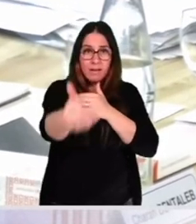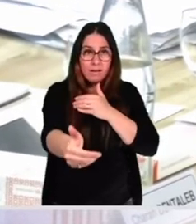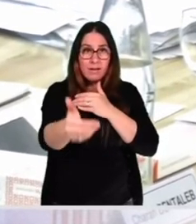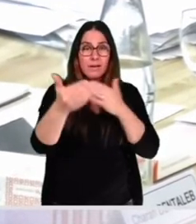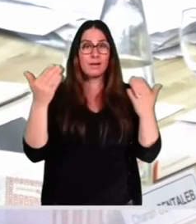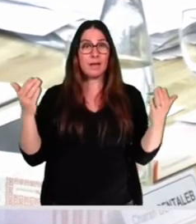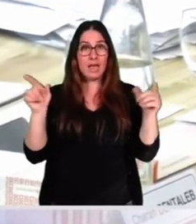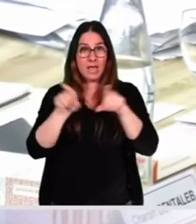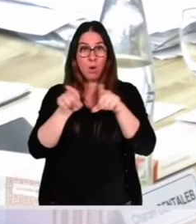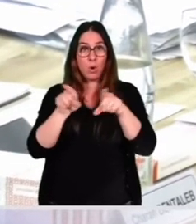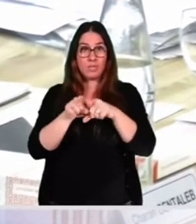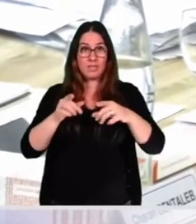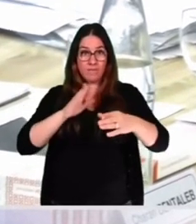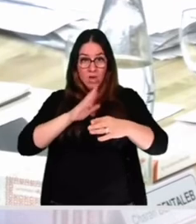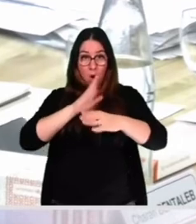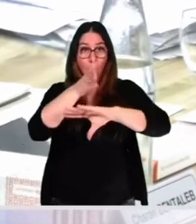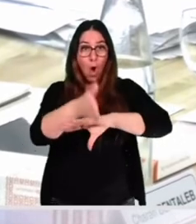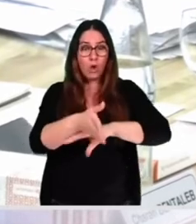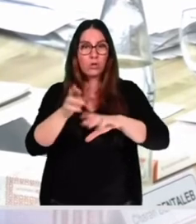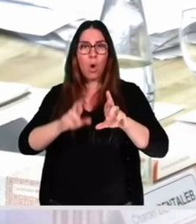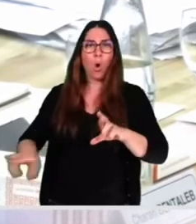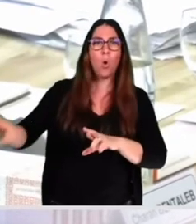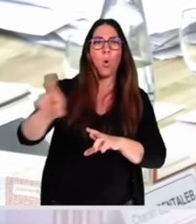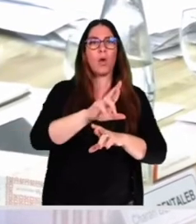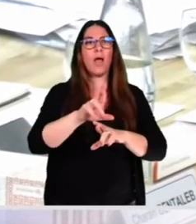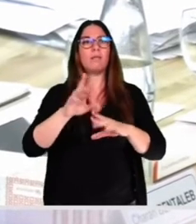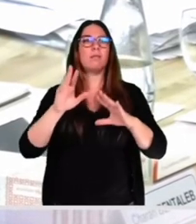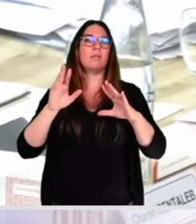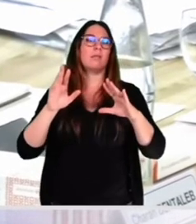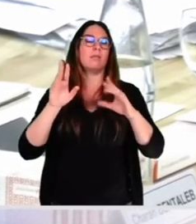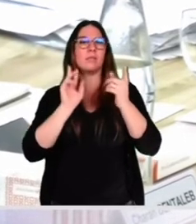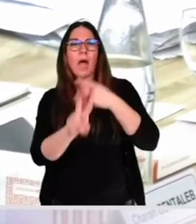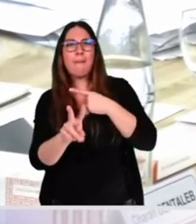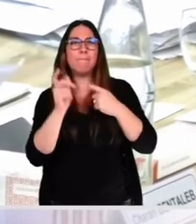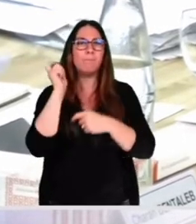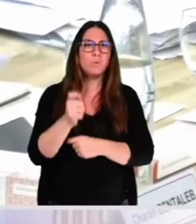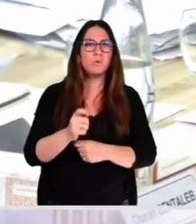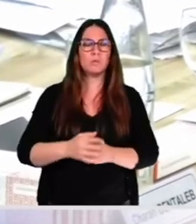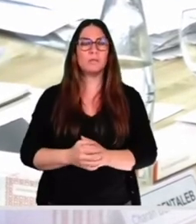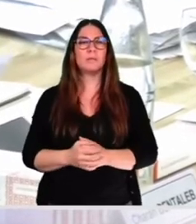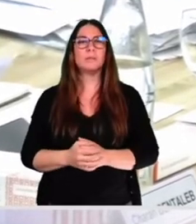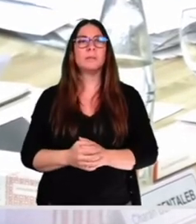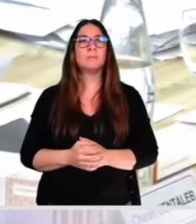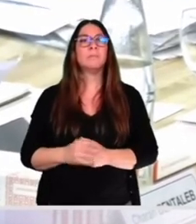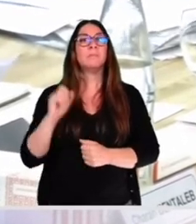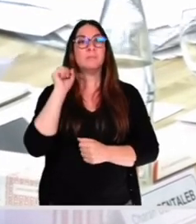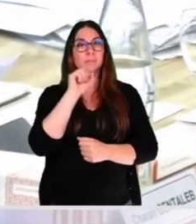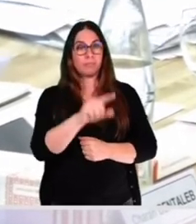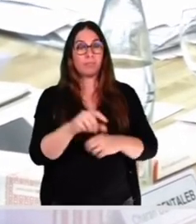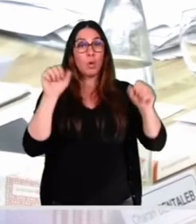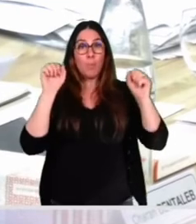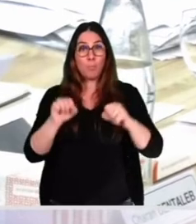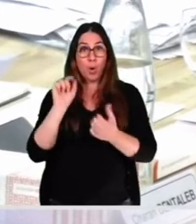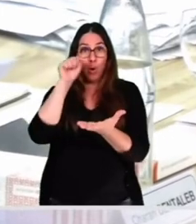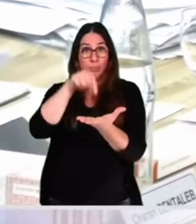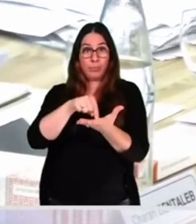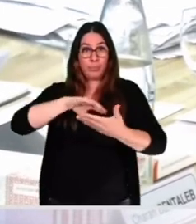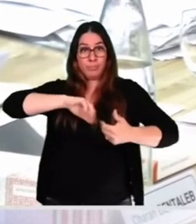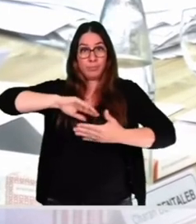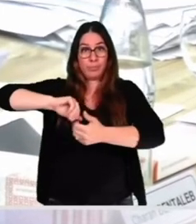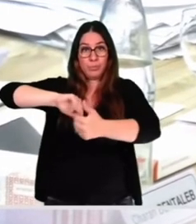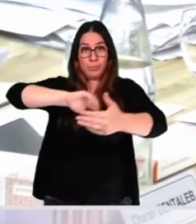entrée potentielle dans la ville depuis la rocade, le tram, les modes actifs. Ce site peut devenir un nœud intermodal structurant capable